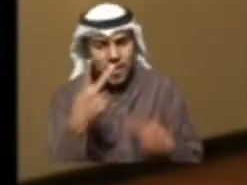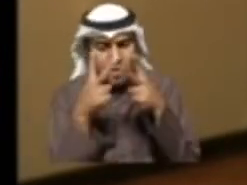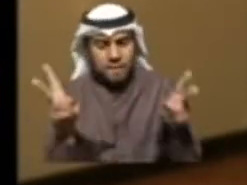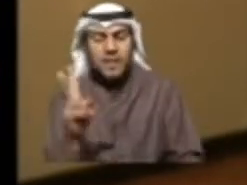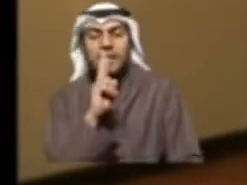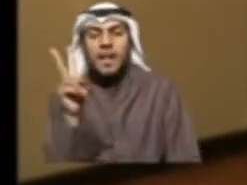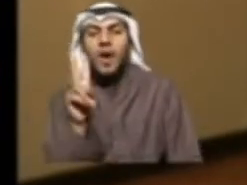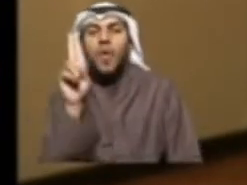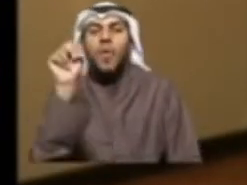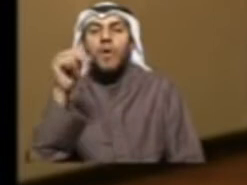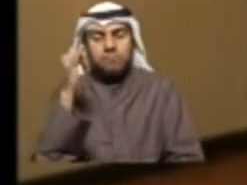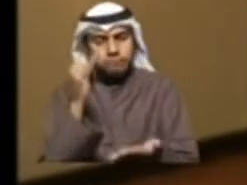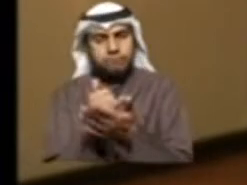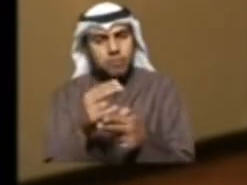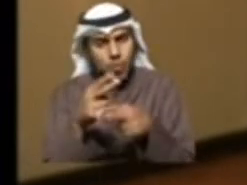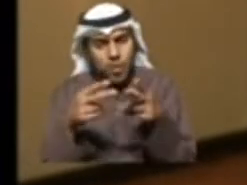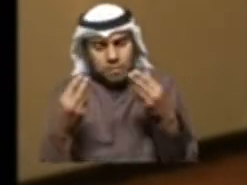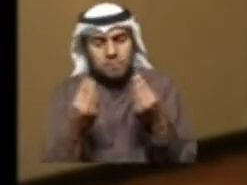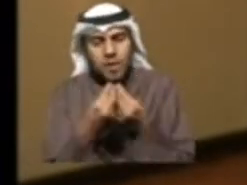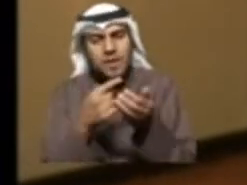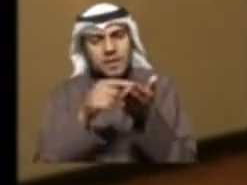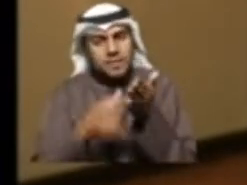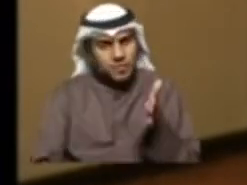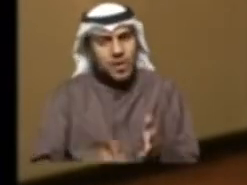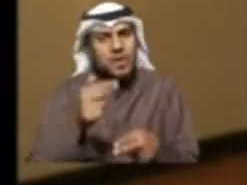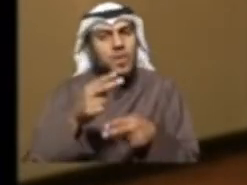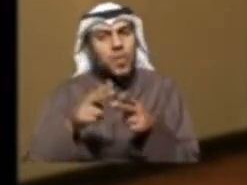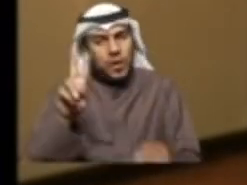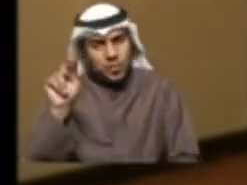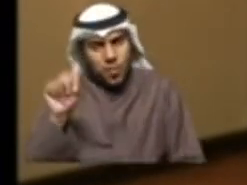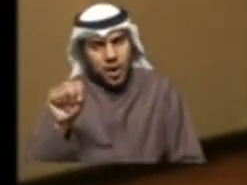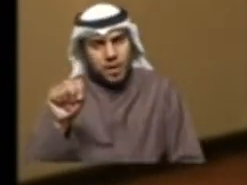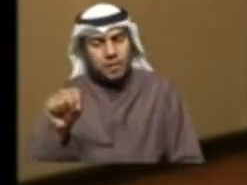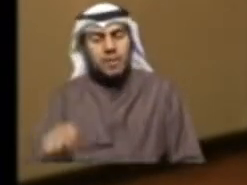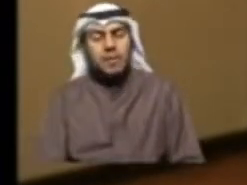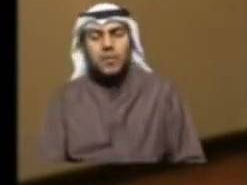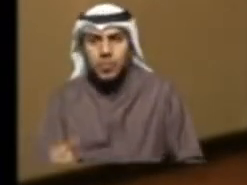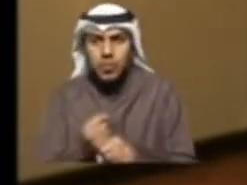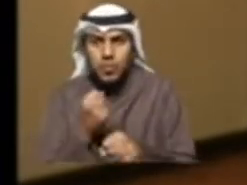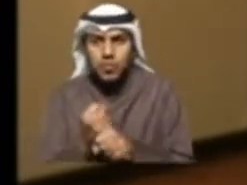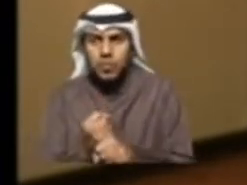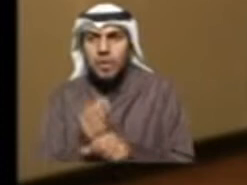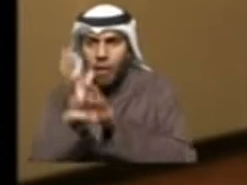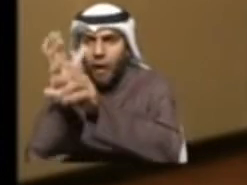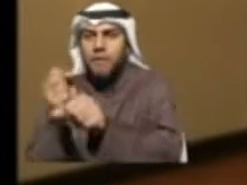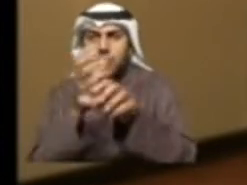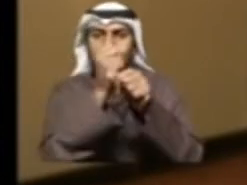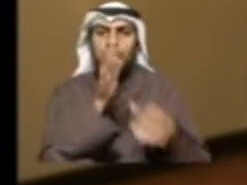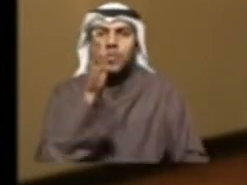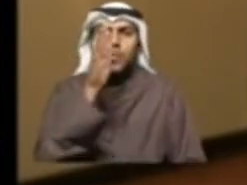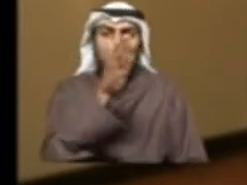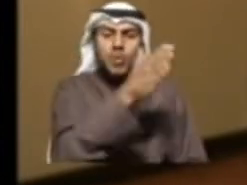تنتمي إليها، وكذلك تحفيز المجلس الدولي إلى الحيلولة دون وقوع الأزمات.